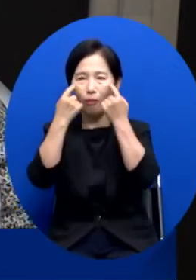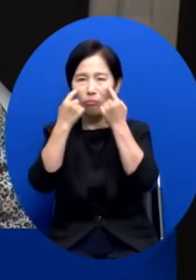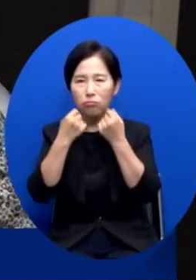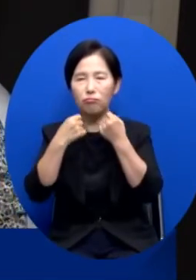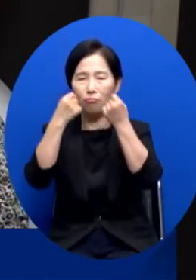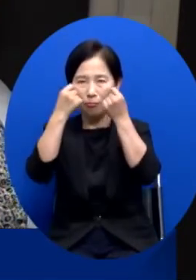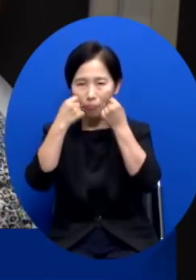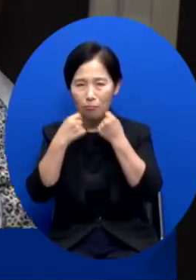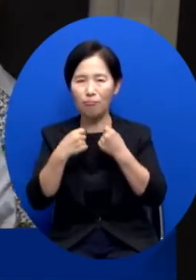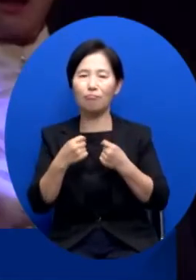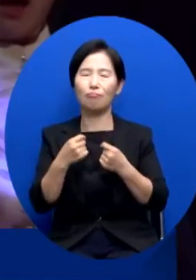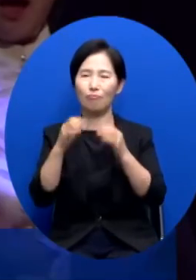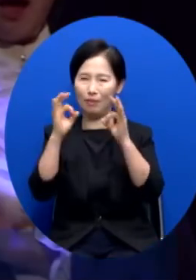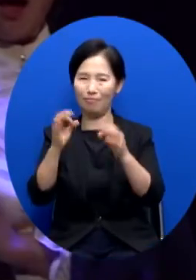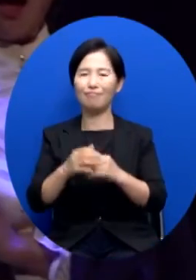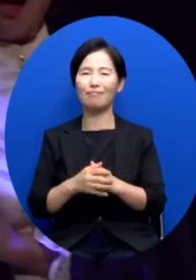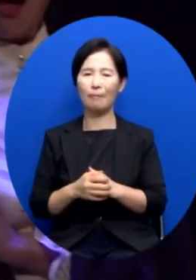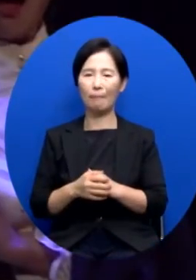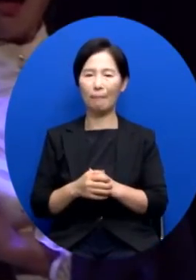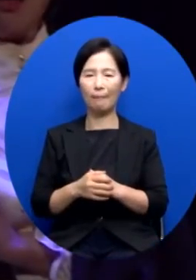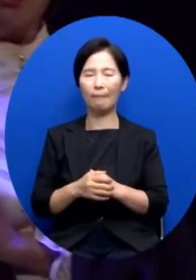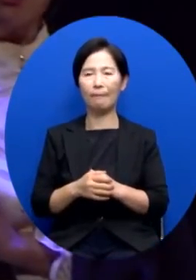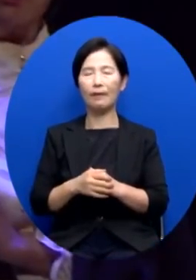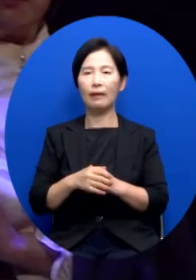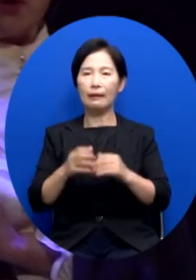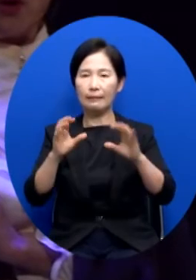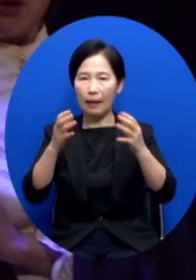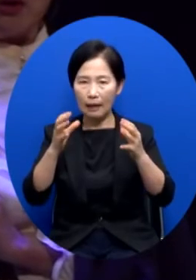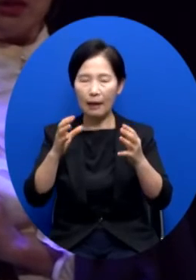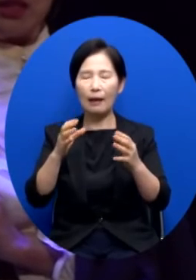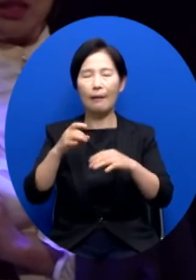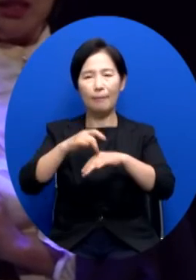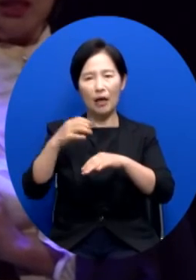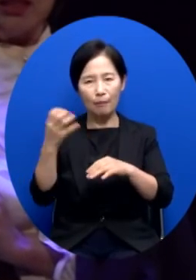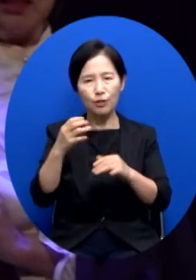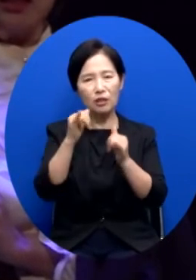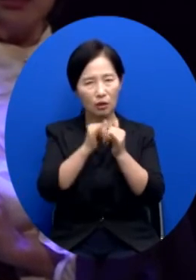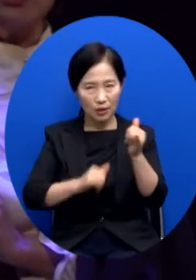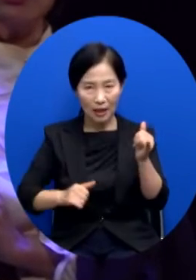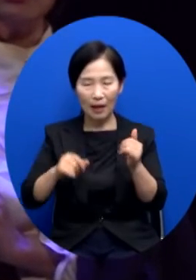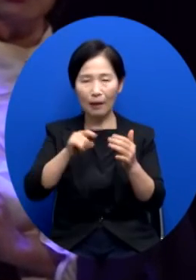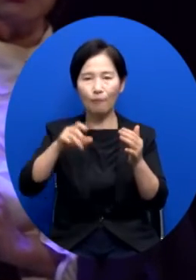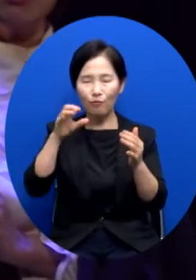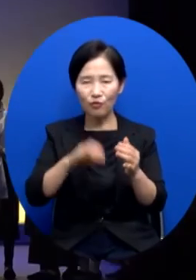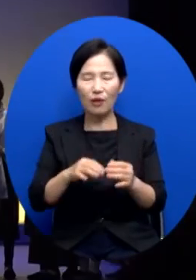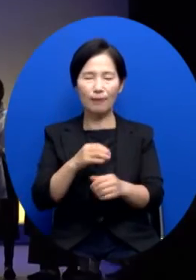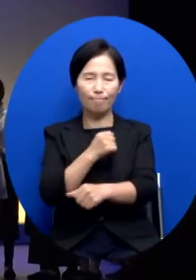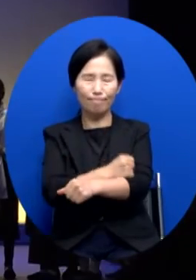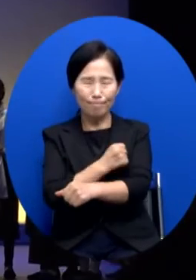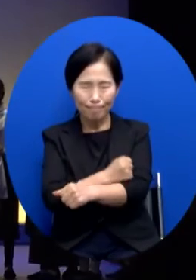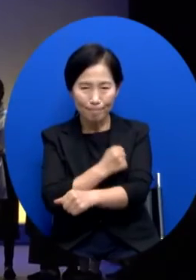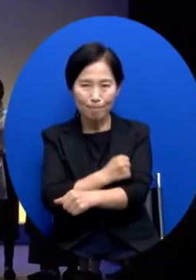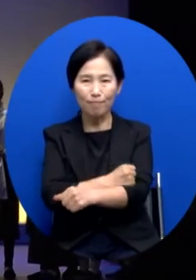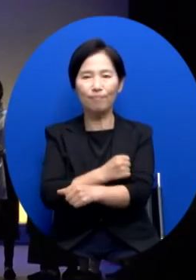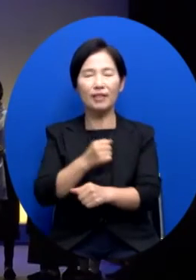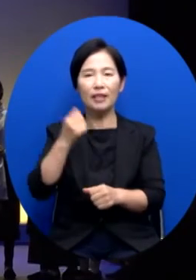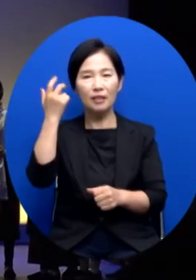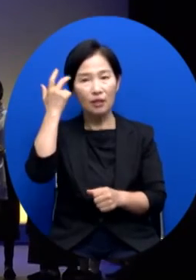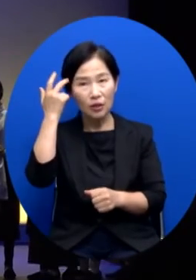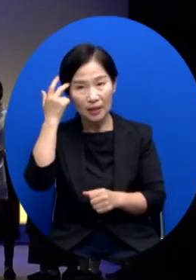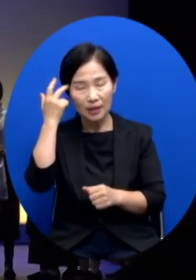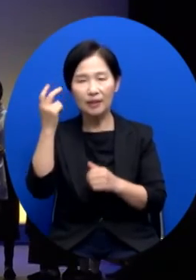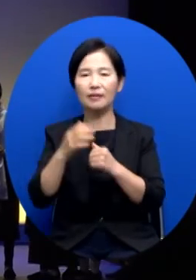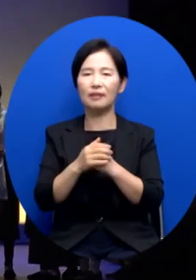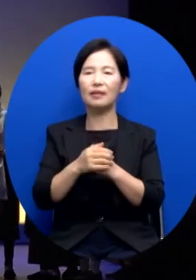그 부분. 조국의 뼈아픈 역사 가운데 순국 선열의 숭고한 정신을 보여준